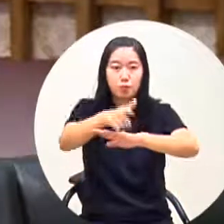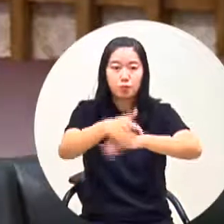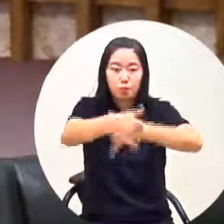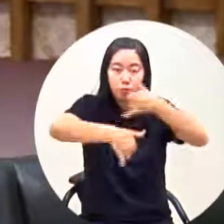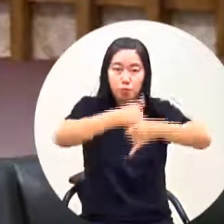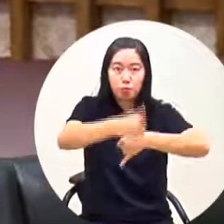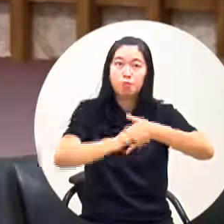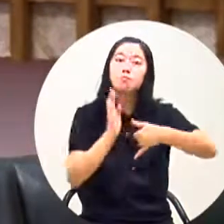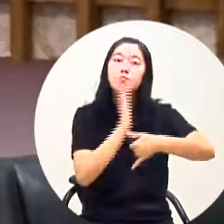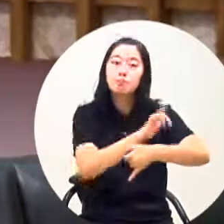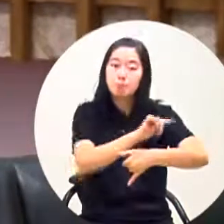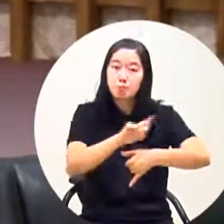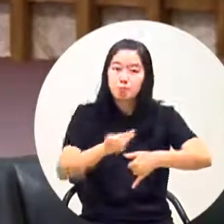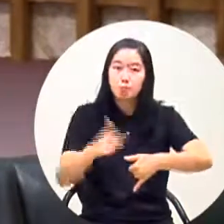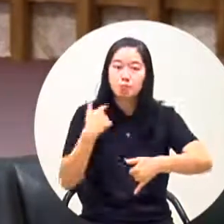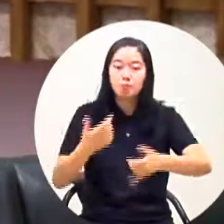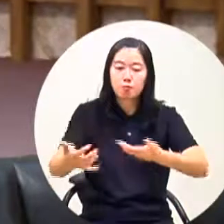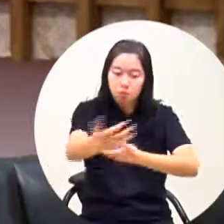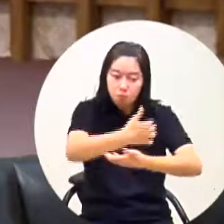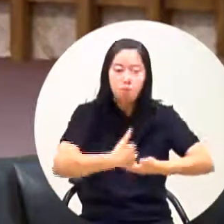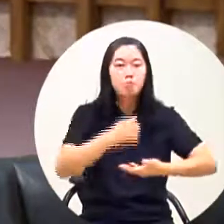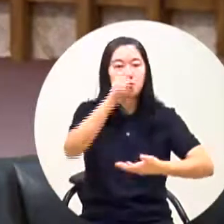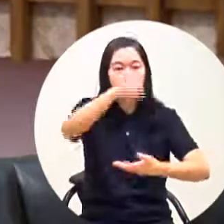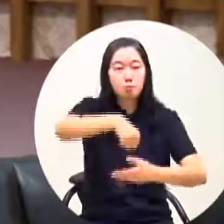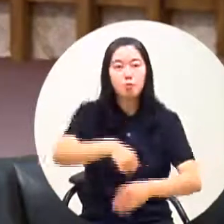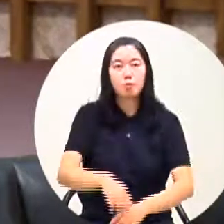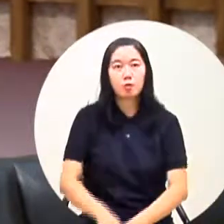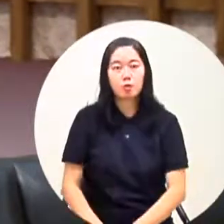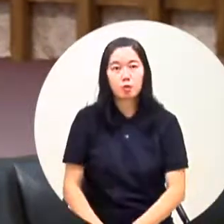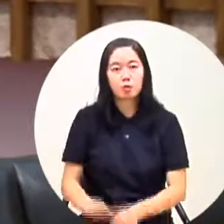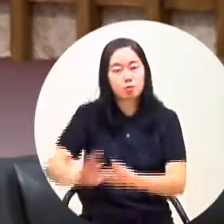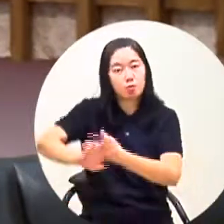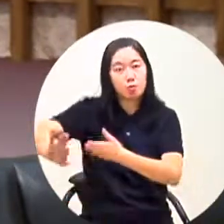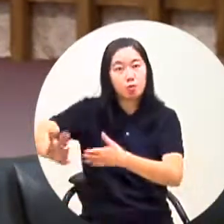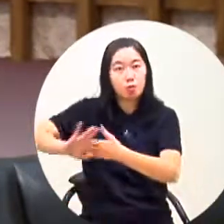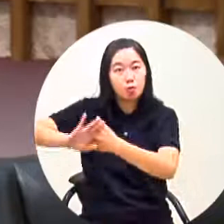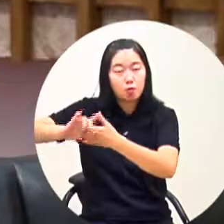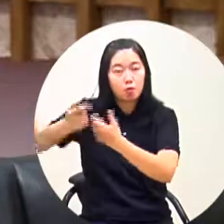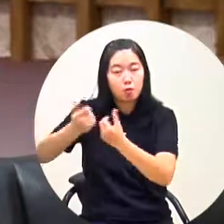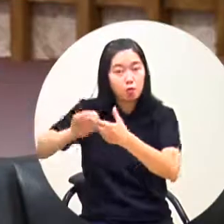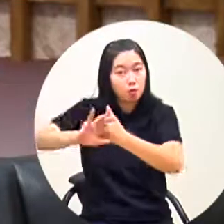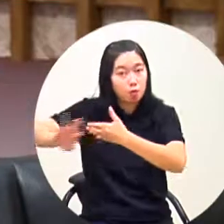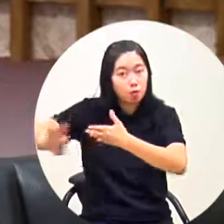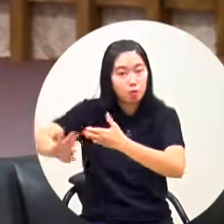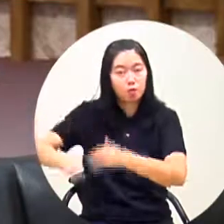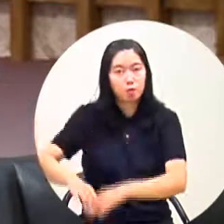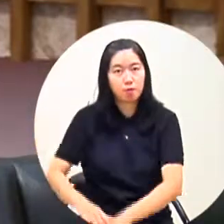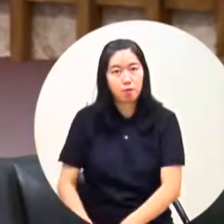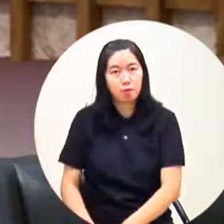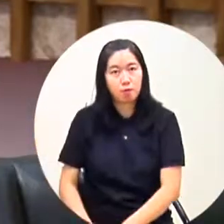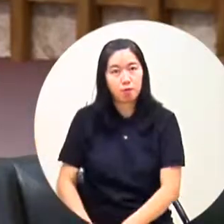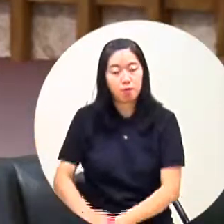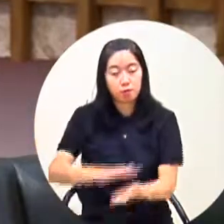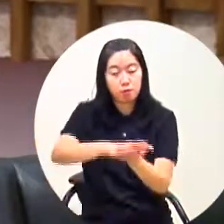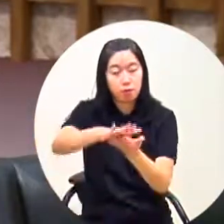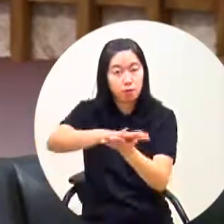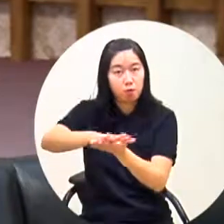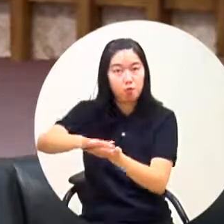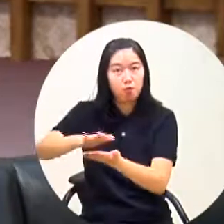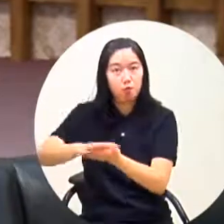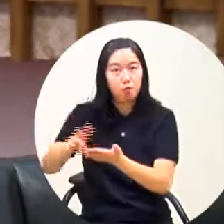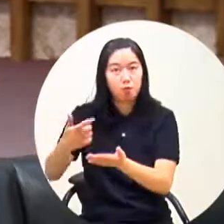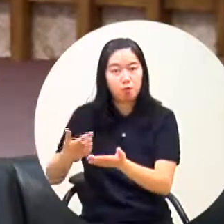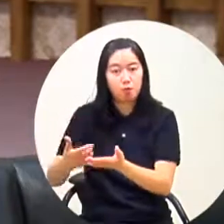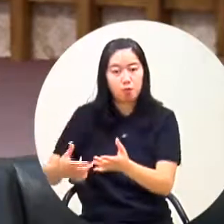他会使讲即个啊外口的吼，的即个清毒液那送入去，讲